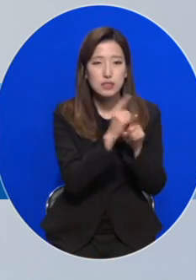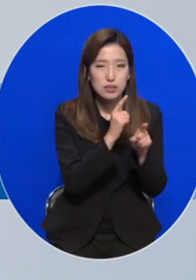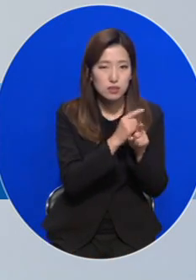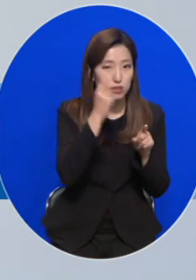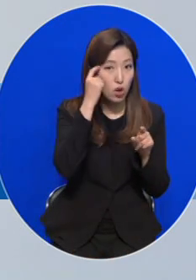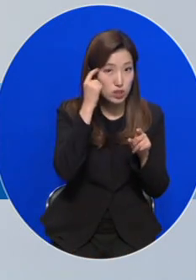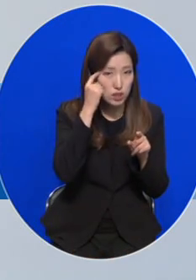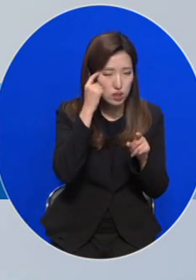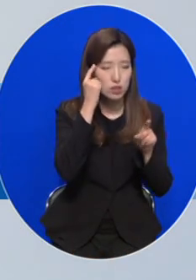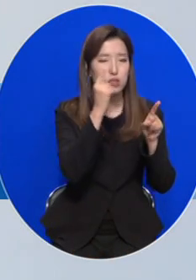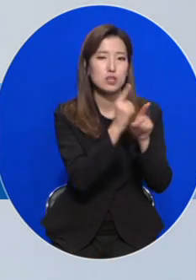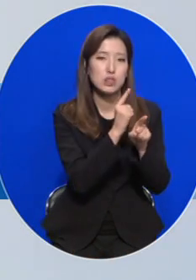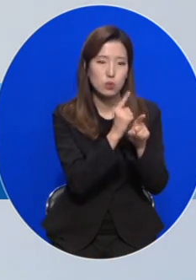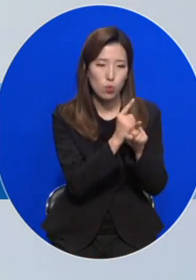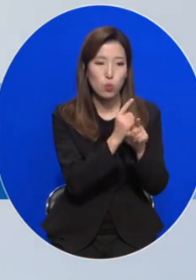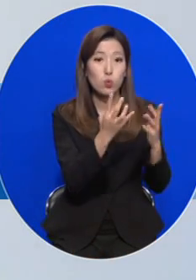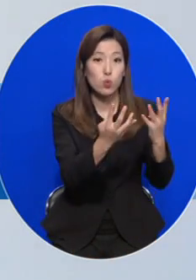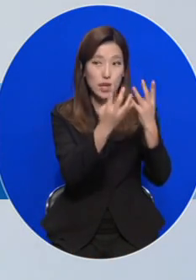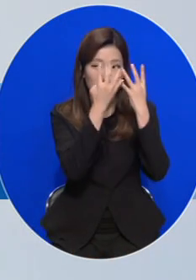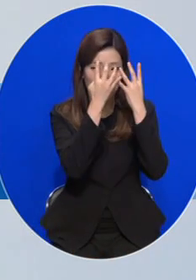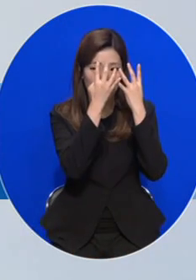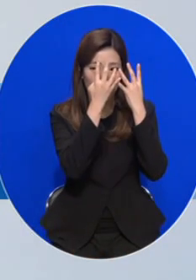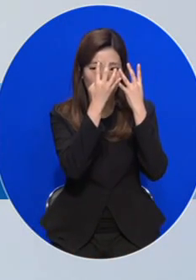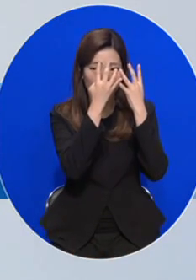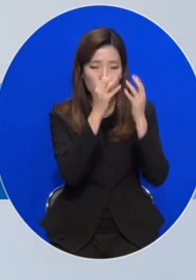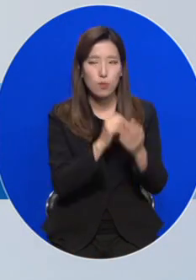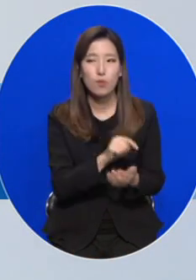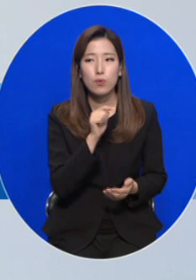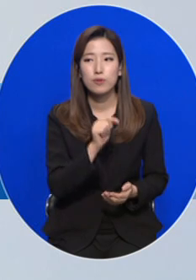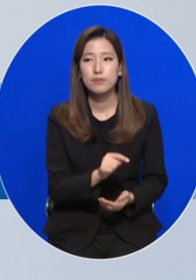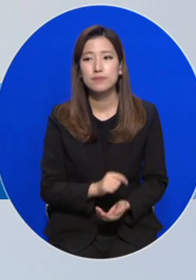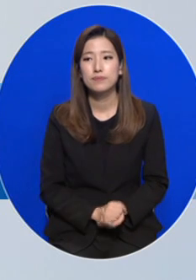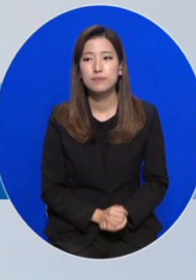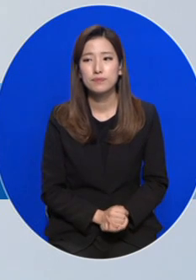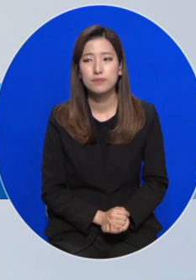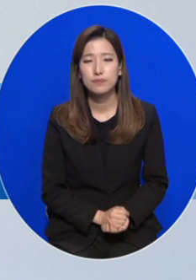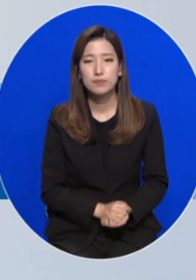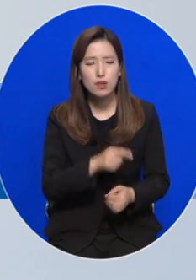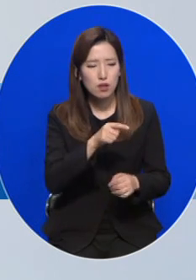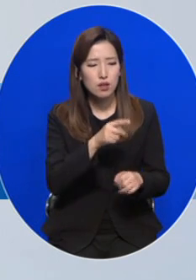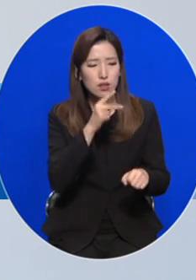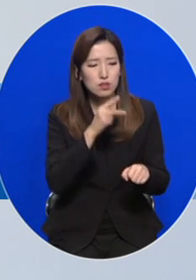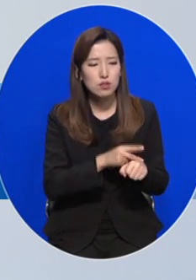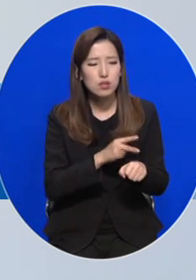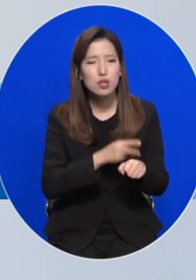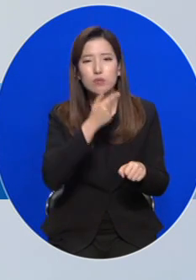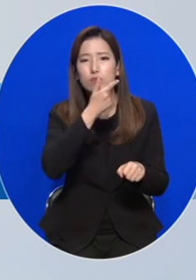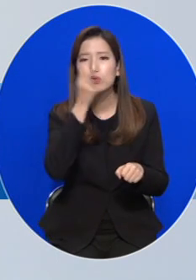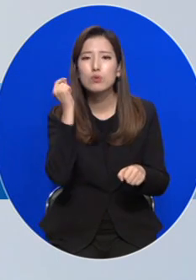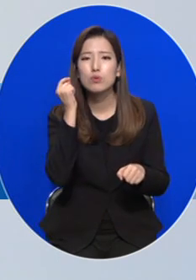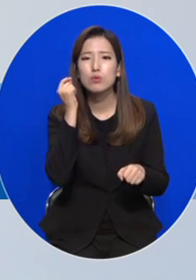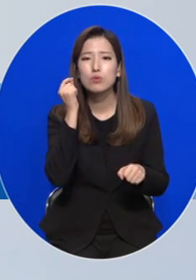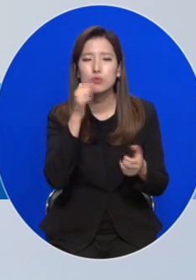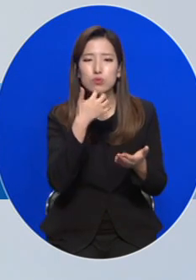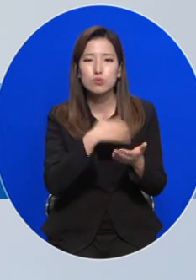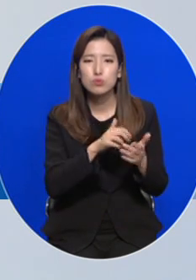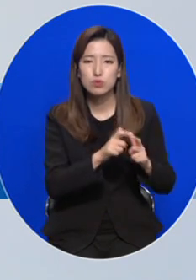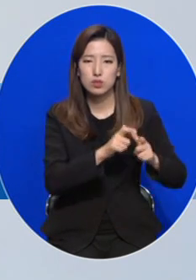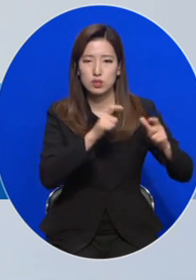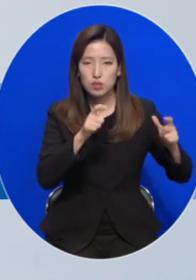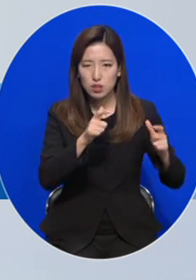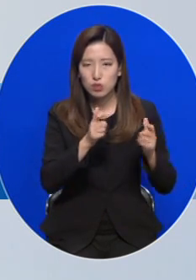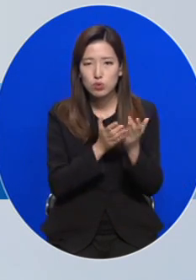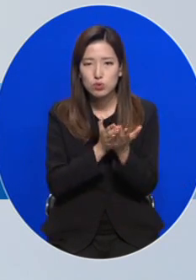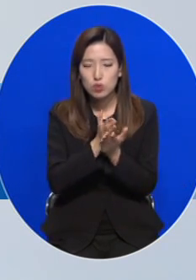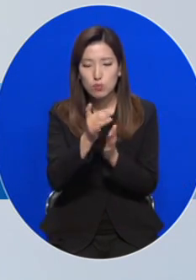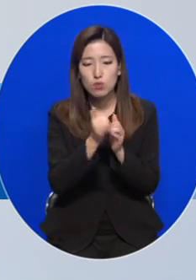중추 기관으로 역할을 다할 수 있도록 조속한 의료 인력의 충원과 유지, 전문가 양성을 위한 종합 대책을